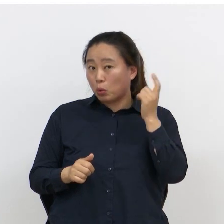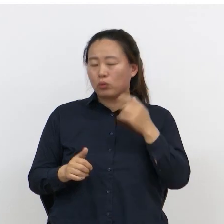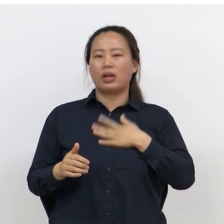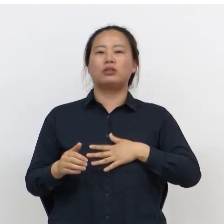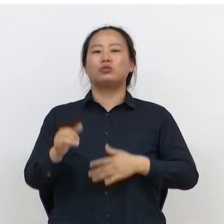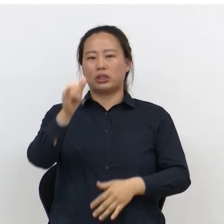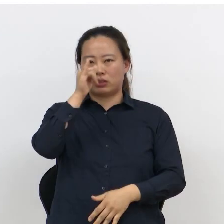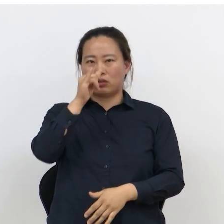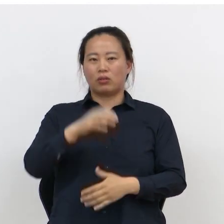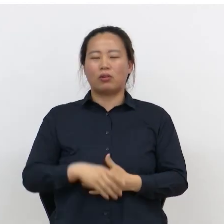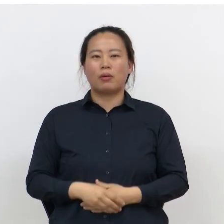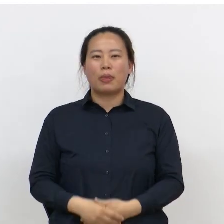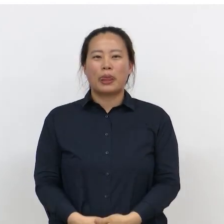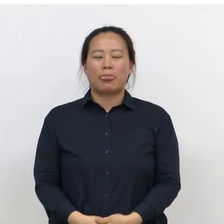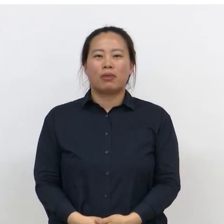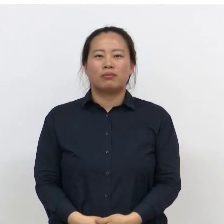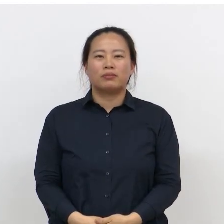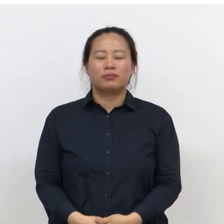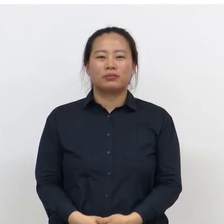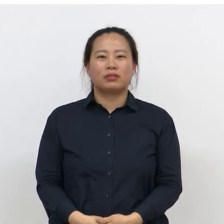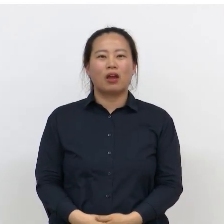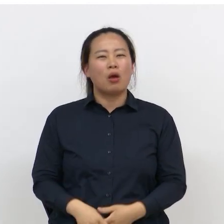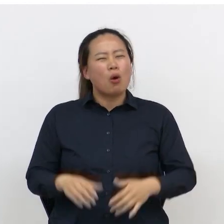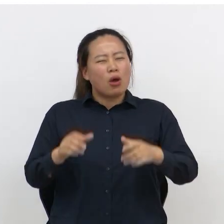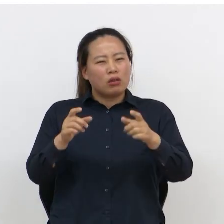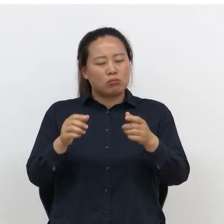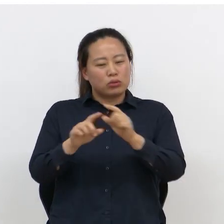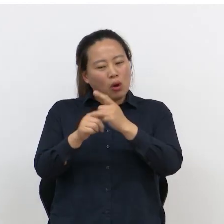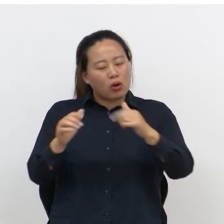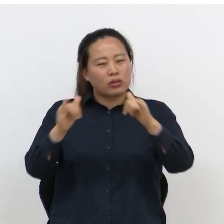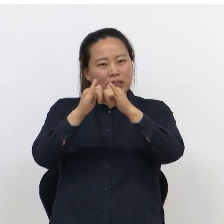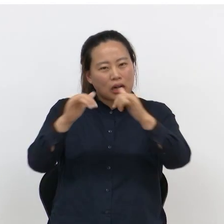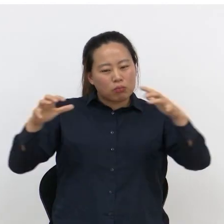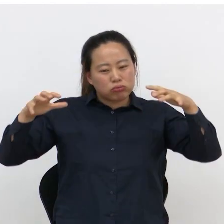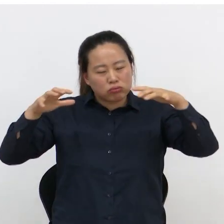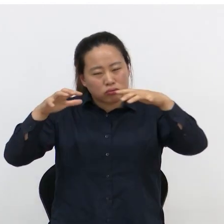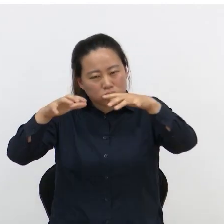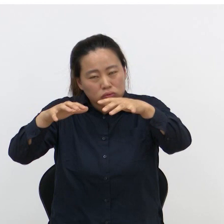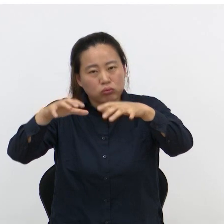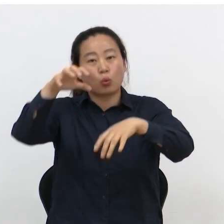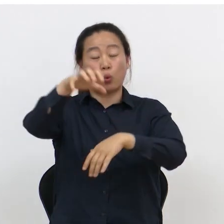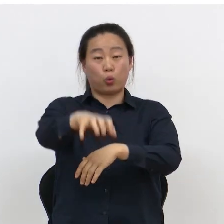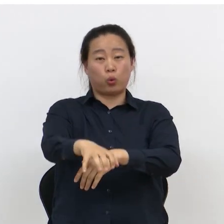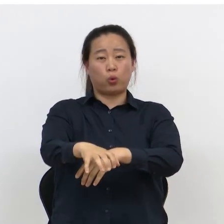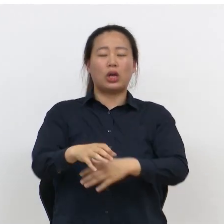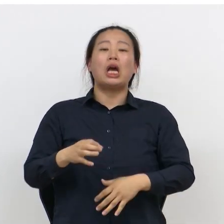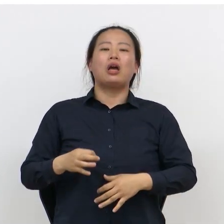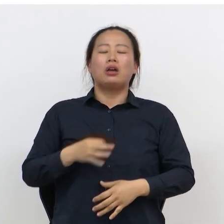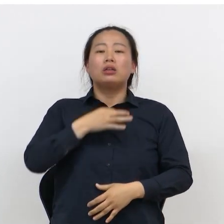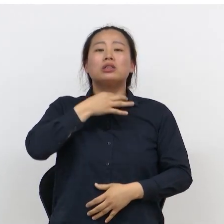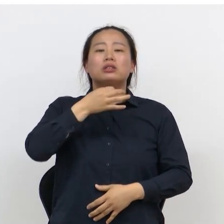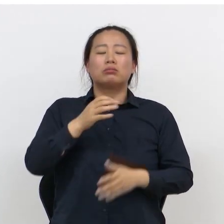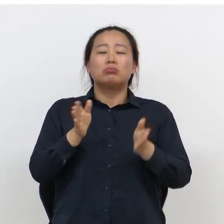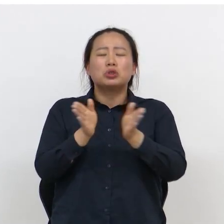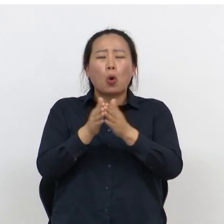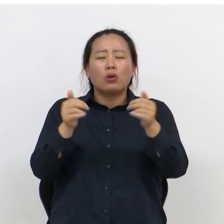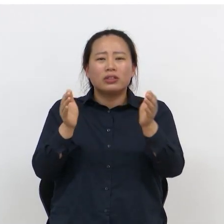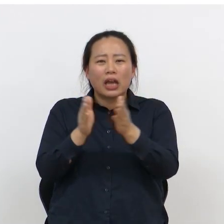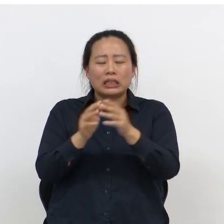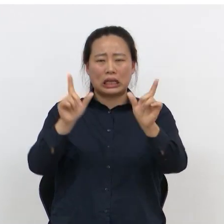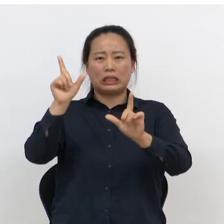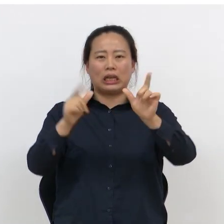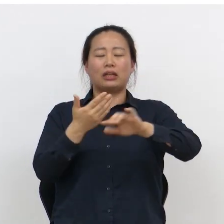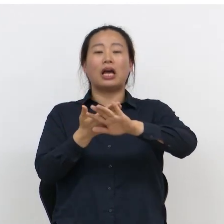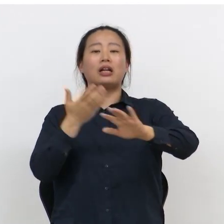있고 파티 같은데 여러 사람이 모이면 다 떠들지요. 다들 성대의 상태가 다르니까 기본 주파수가